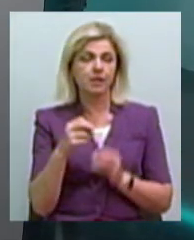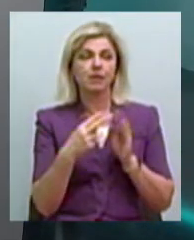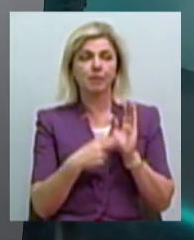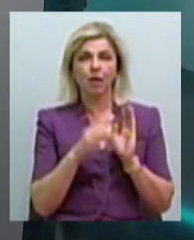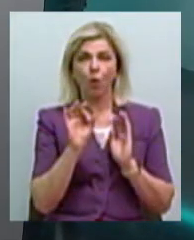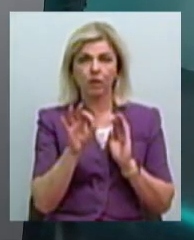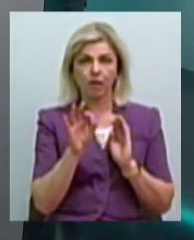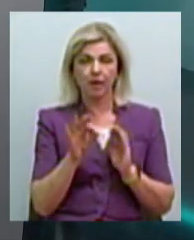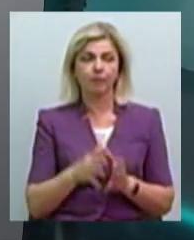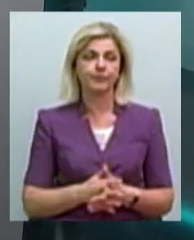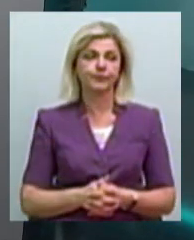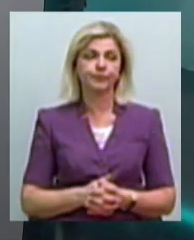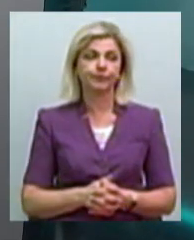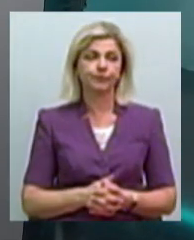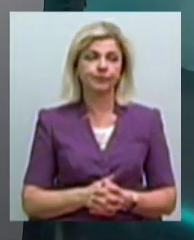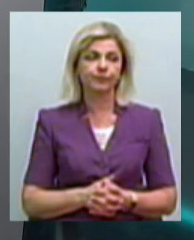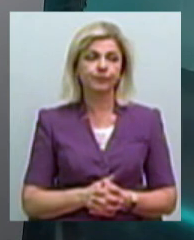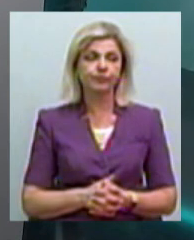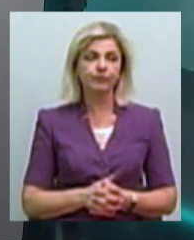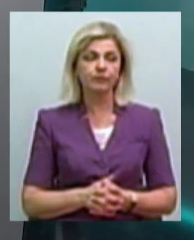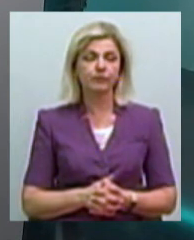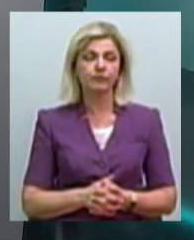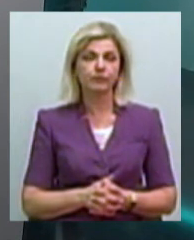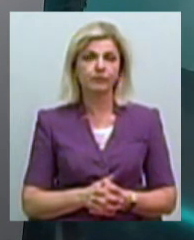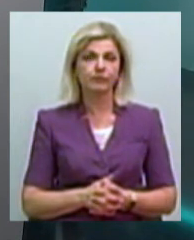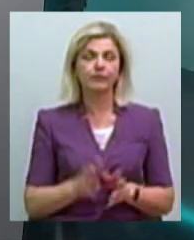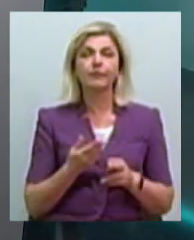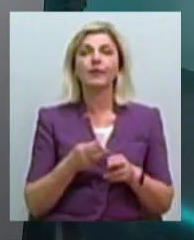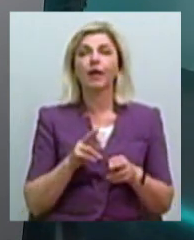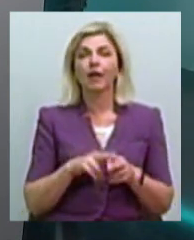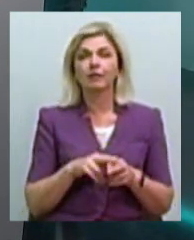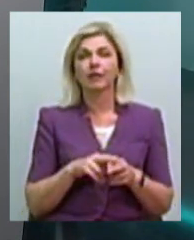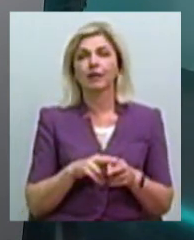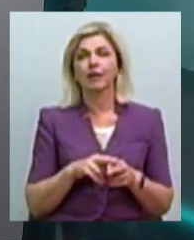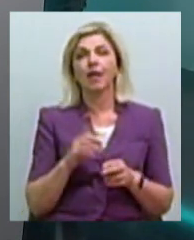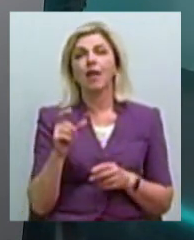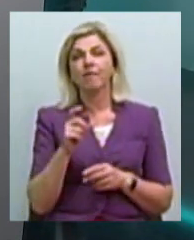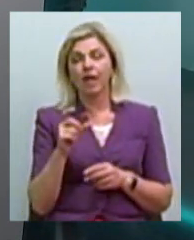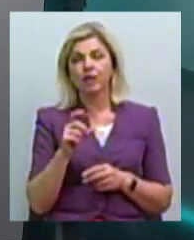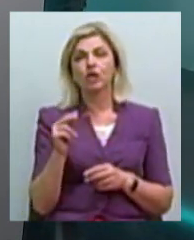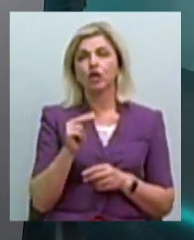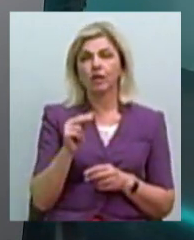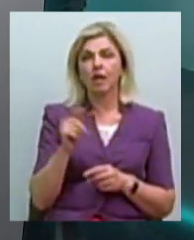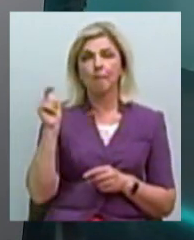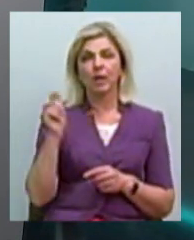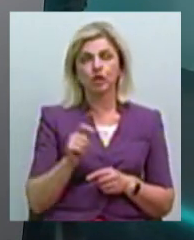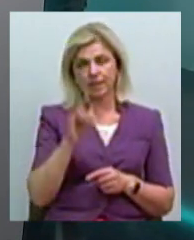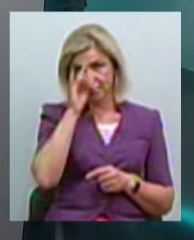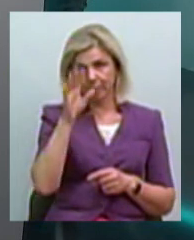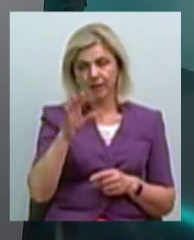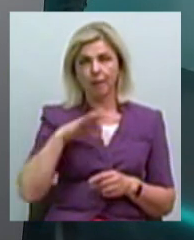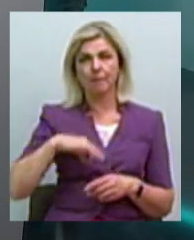17 октября, да, вот у нас бизнес-форум Big Money, это Евгений Черняк приезжает, такой знаменитый